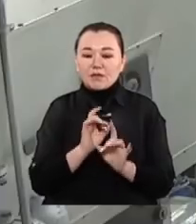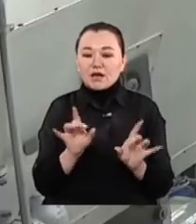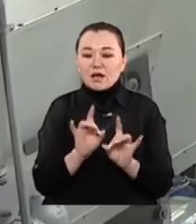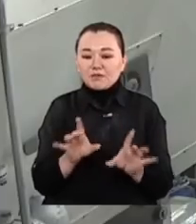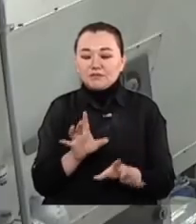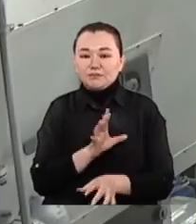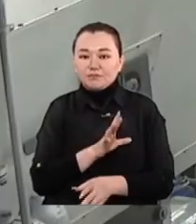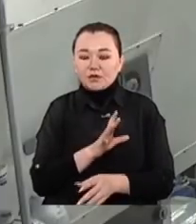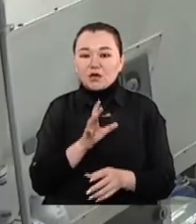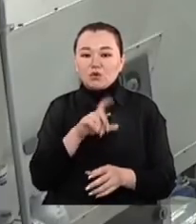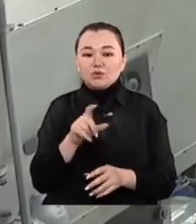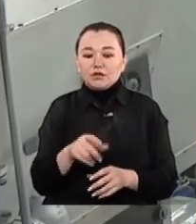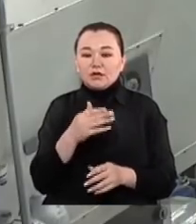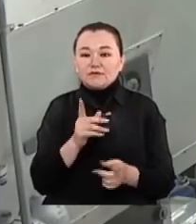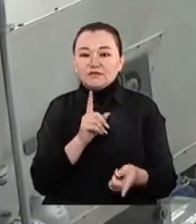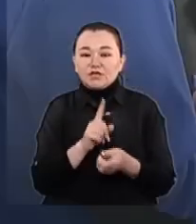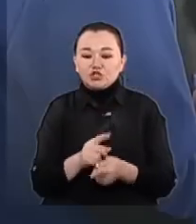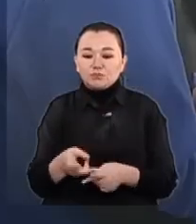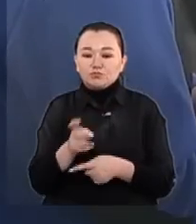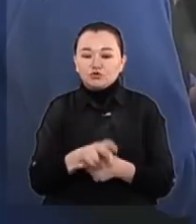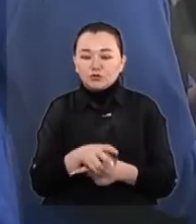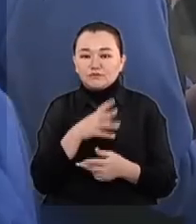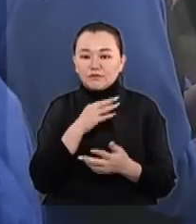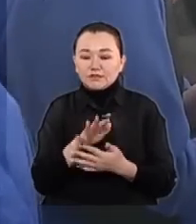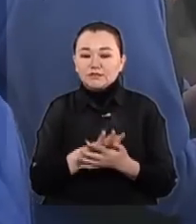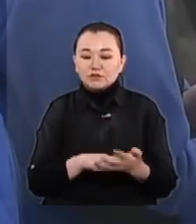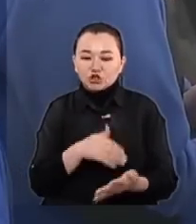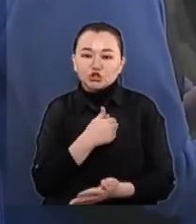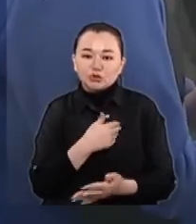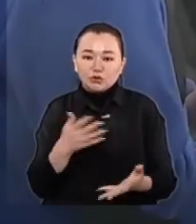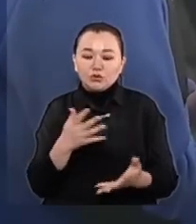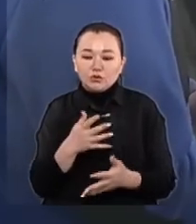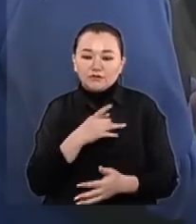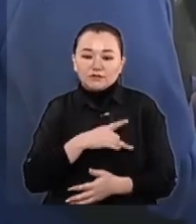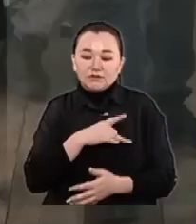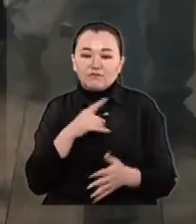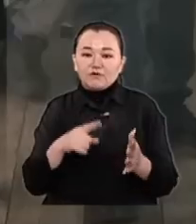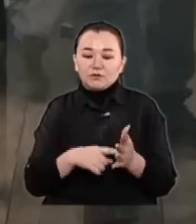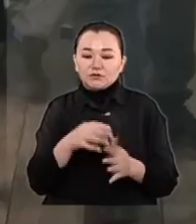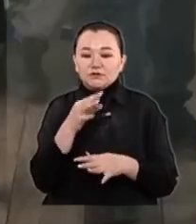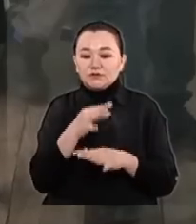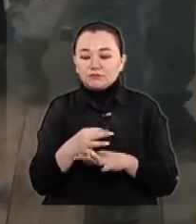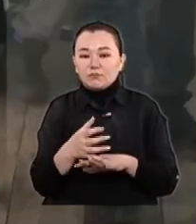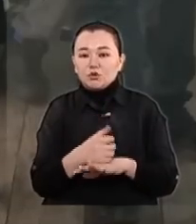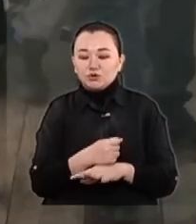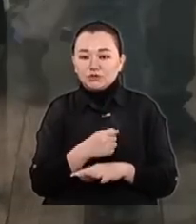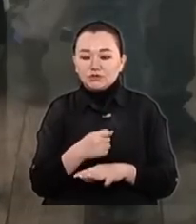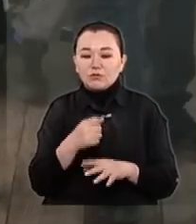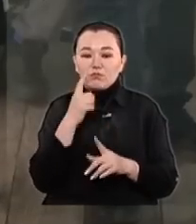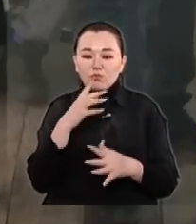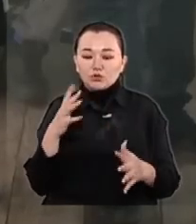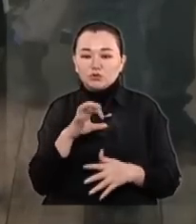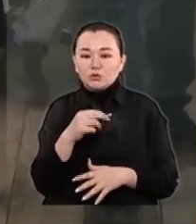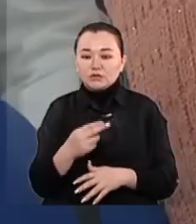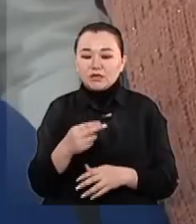түсіндіріп жатыр. Ал кандидаттармен кездесуге келген ел өтініш тілектерін айтып, толғандырған сауалдарына жауап алды. Көпшілікті әсіресе